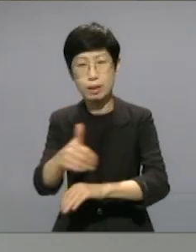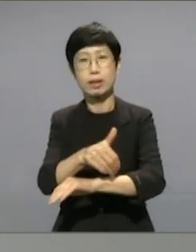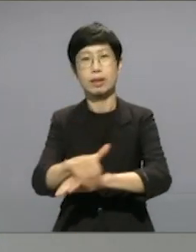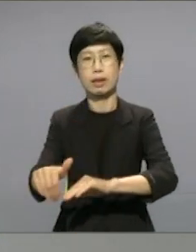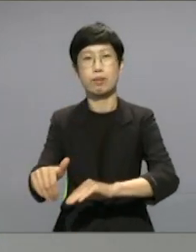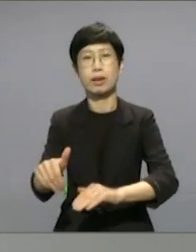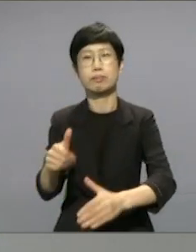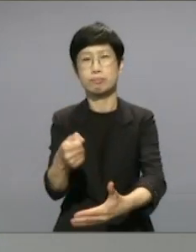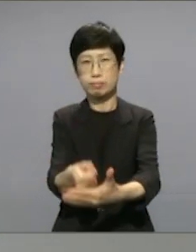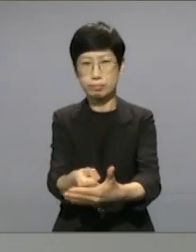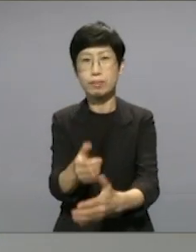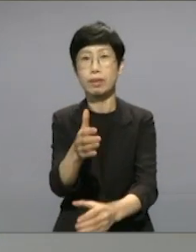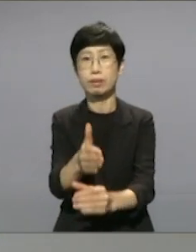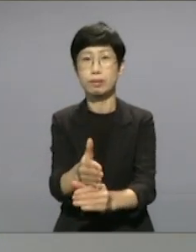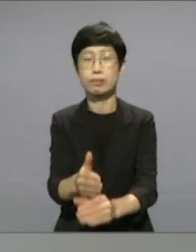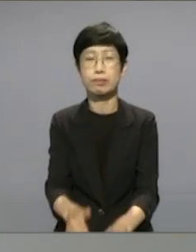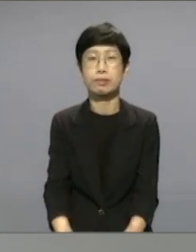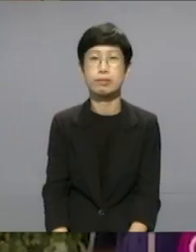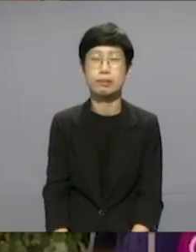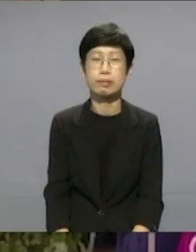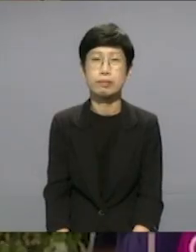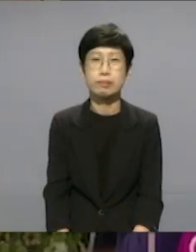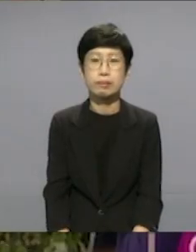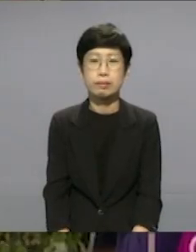정진호 월드리포터입니다.